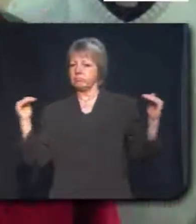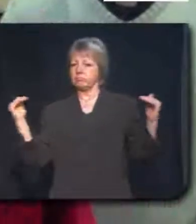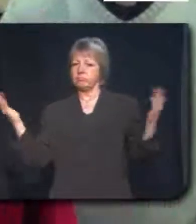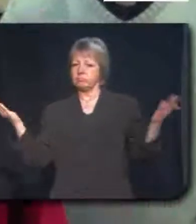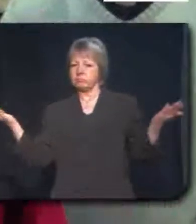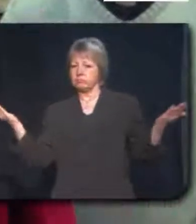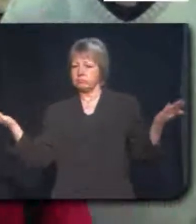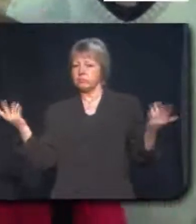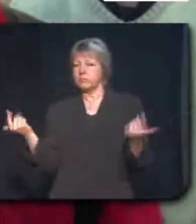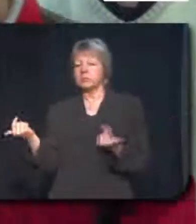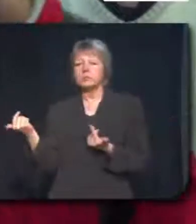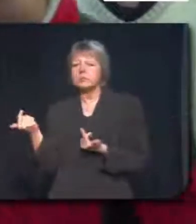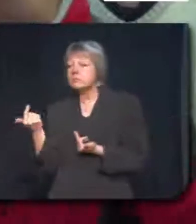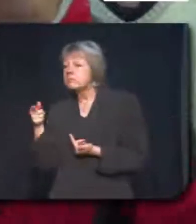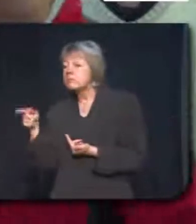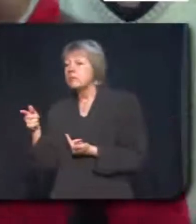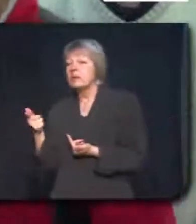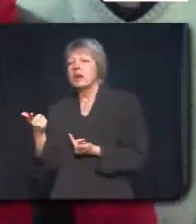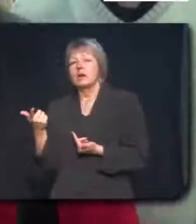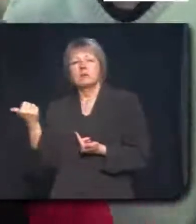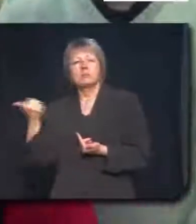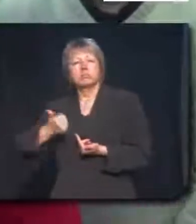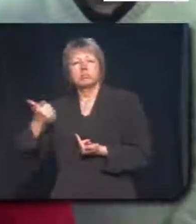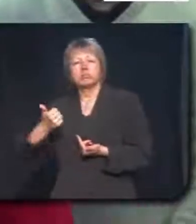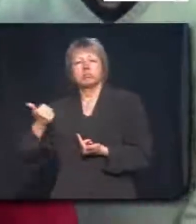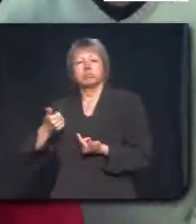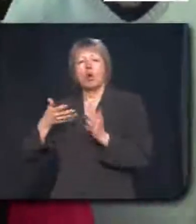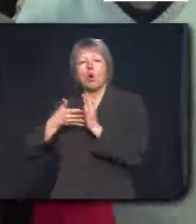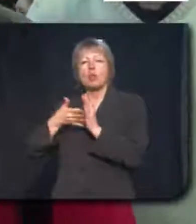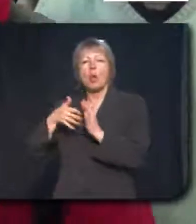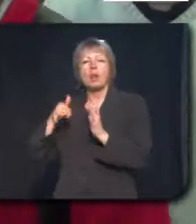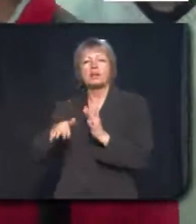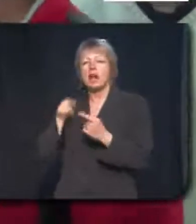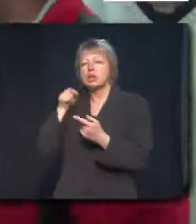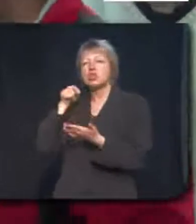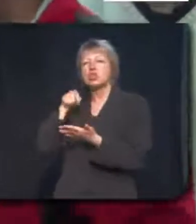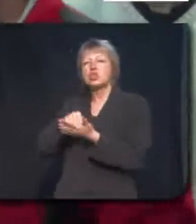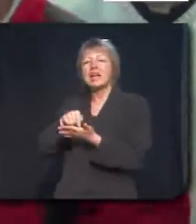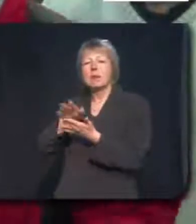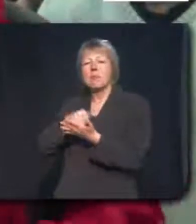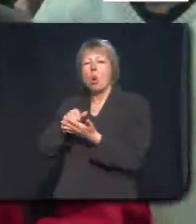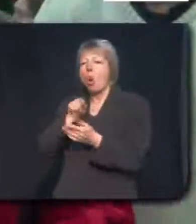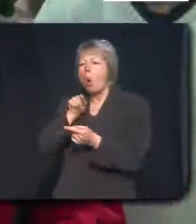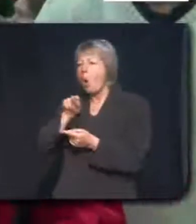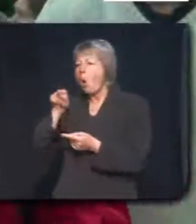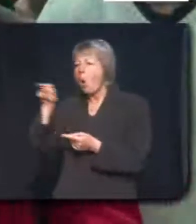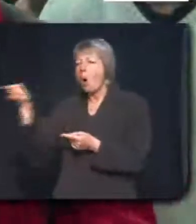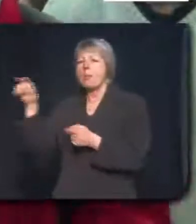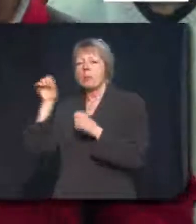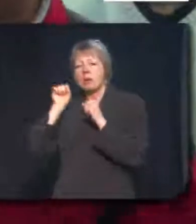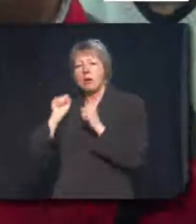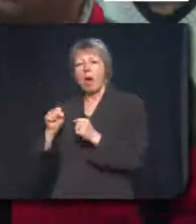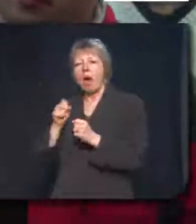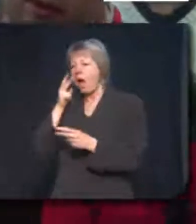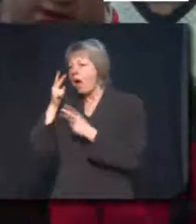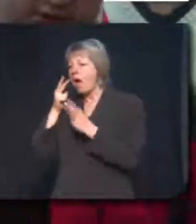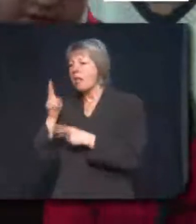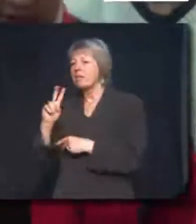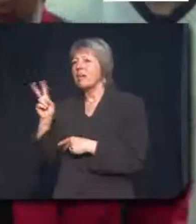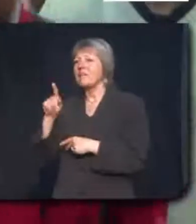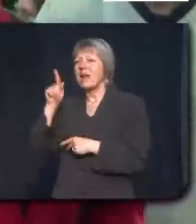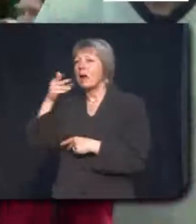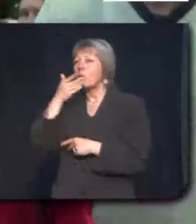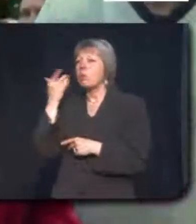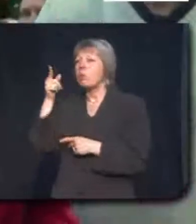eine sehr gute Kontrolle in dem stichprobenartige geprüft wird dass Leute die nicht abgestimmt haben auch nicht als